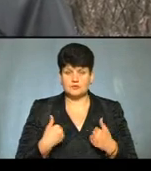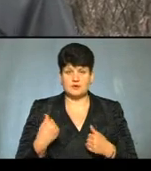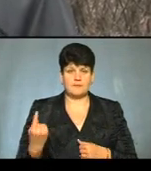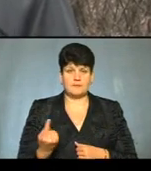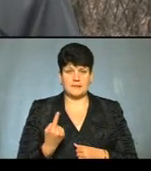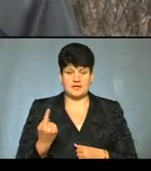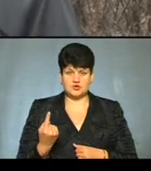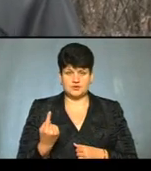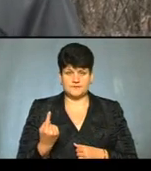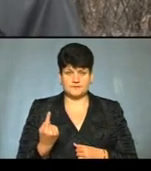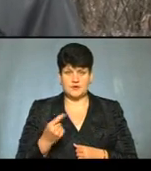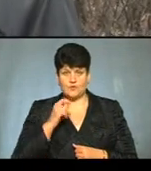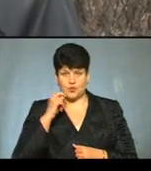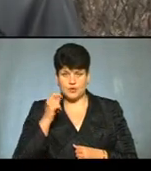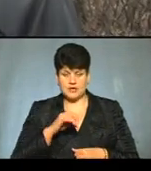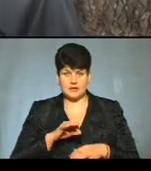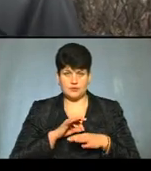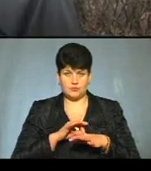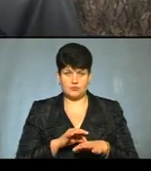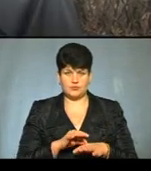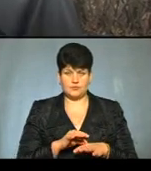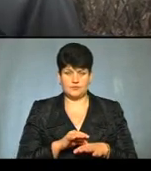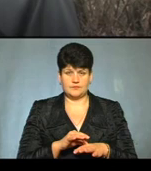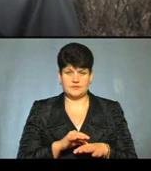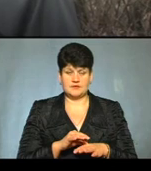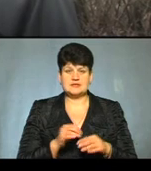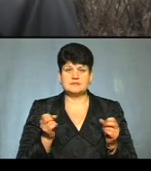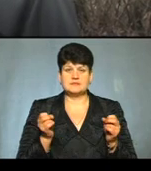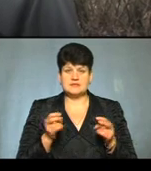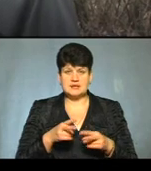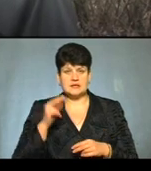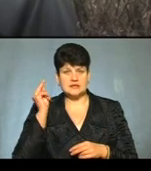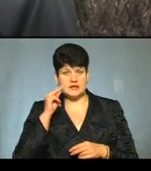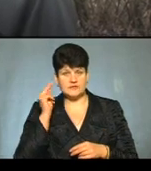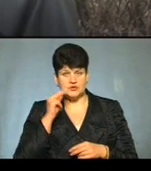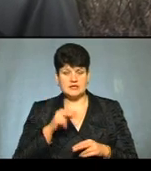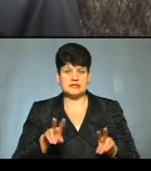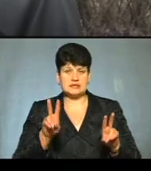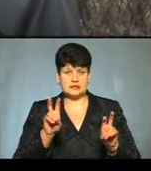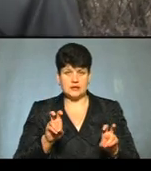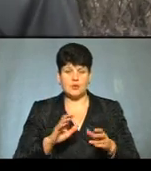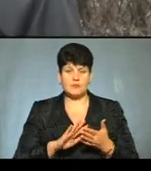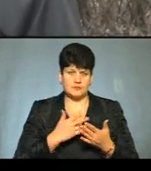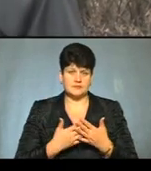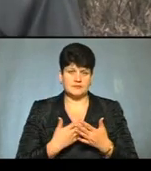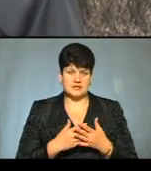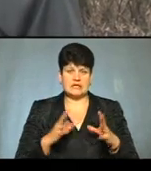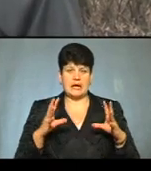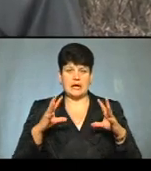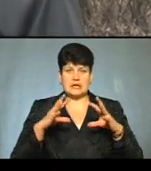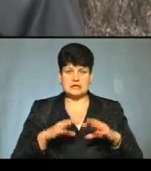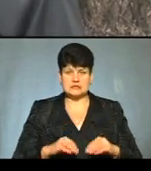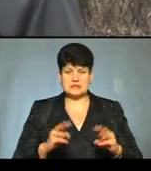ми вперше в Україні провели тактика спеціальне навчання за темою «Умовне